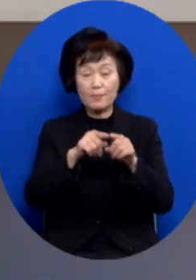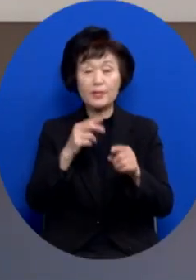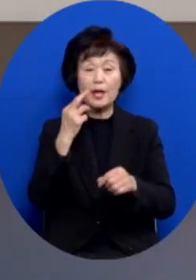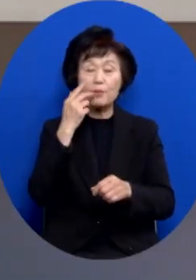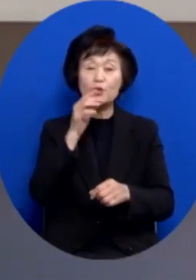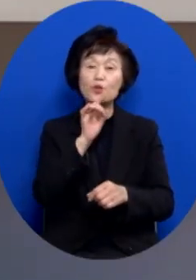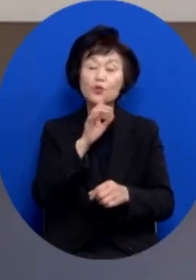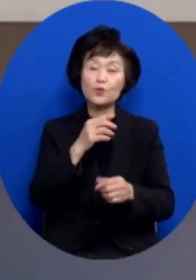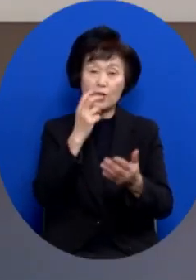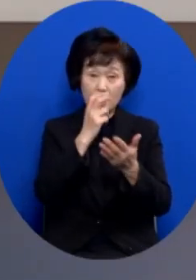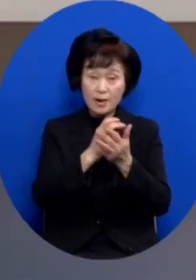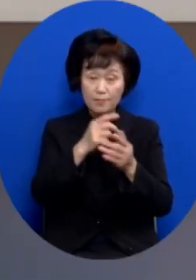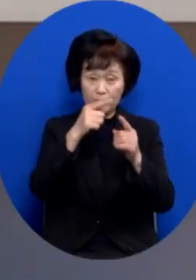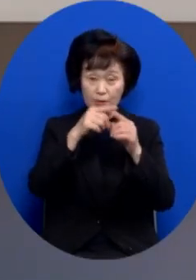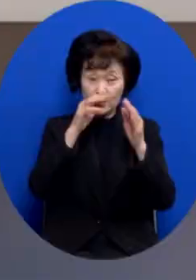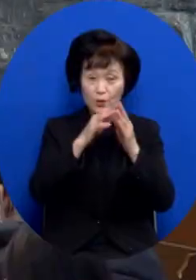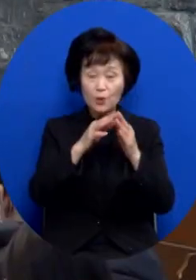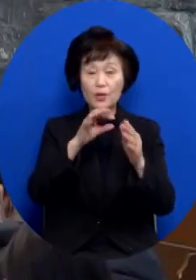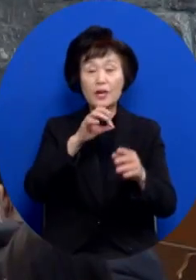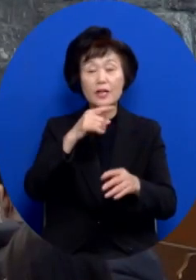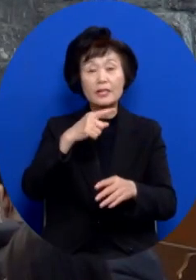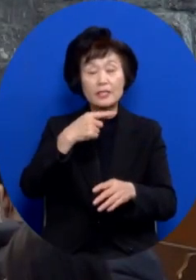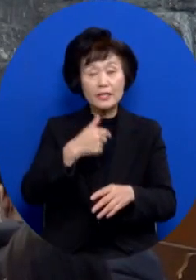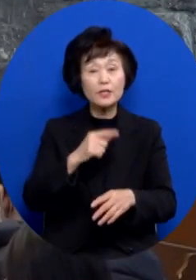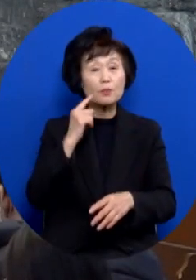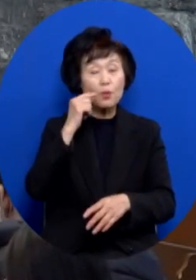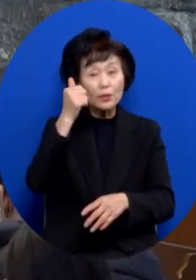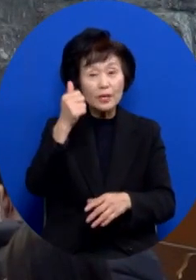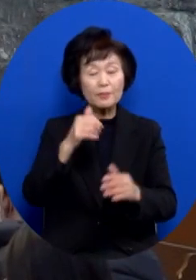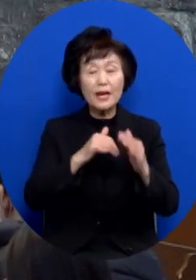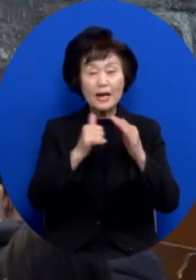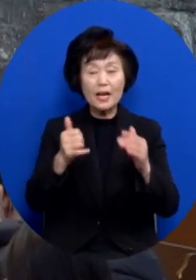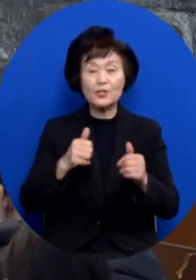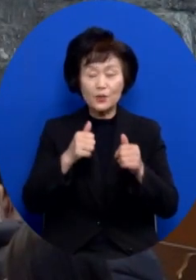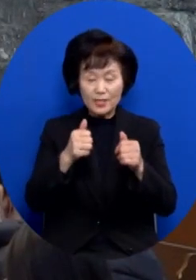중앙감리교회 의원형 목사가 가족 인사를 전했습니다